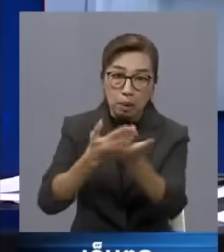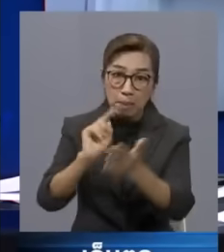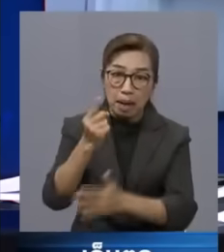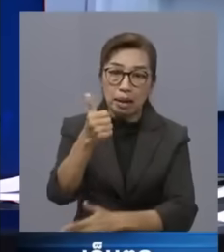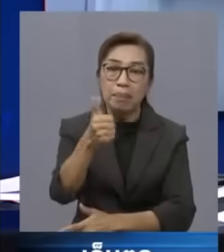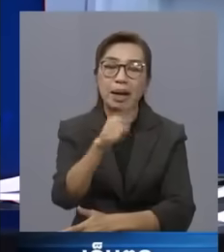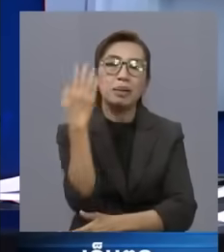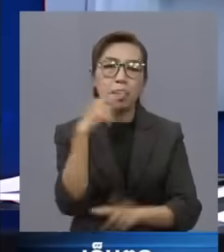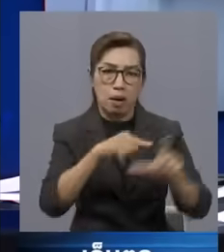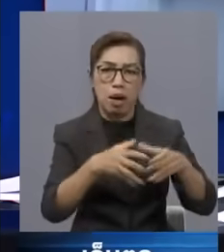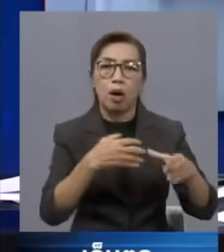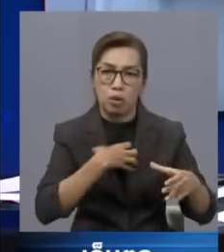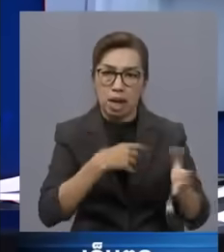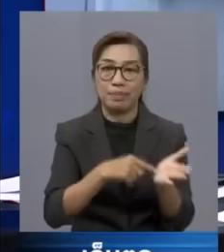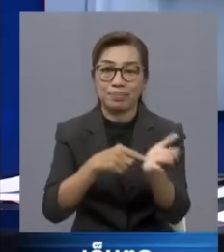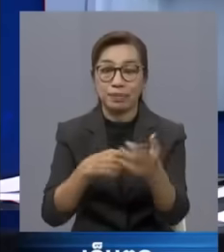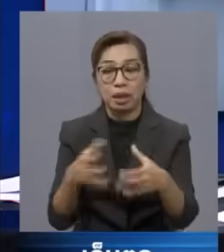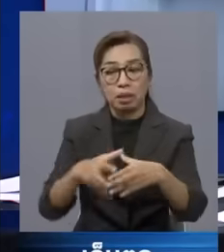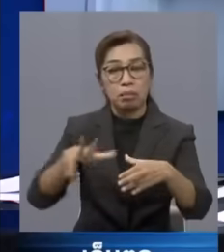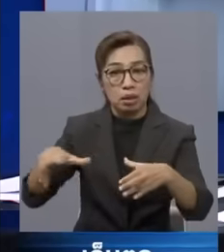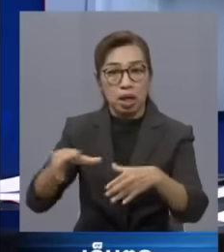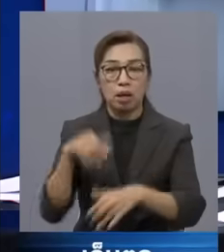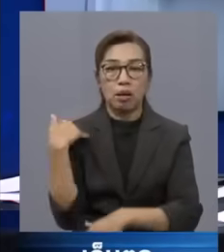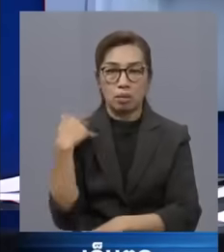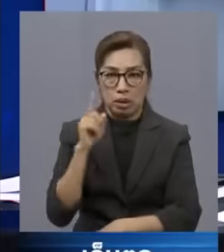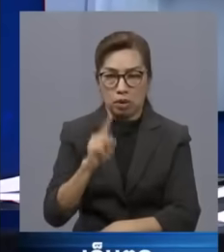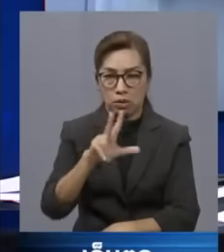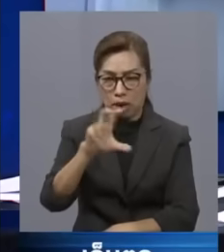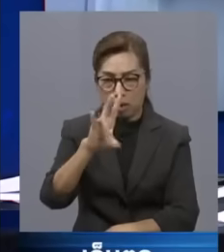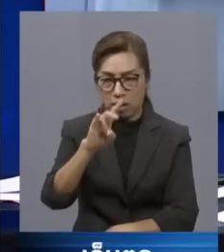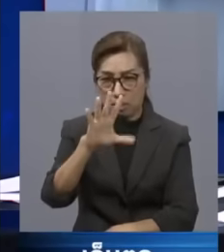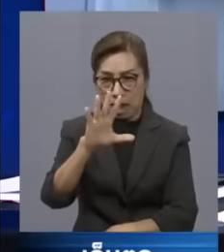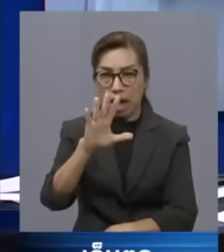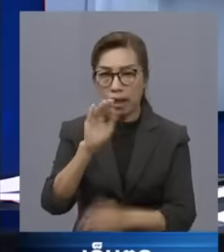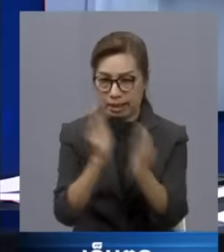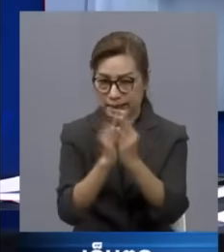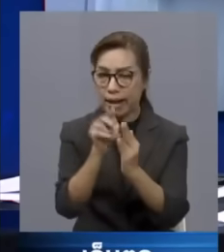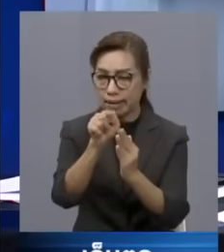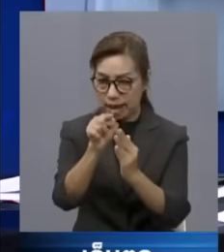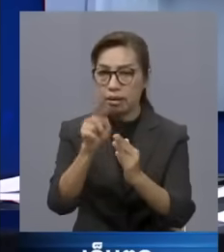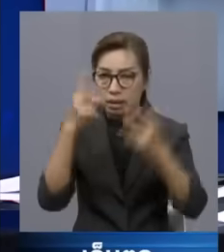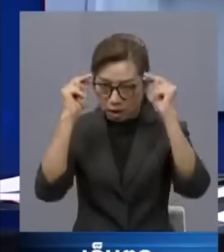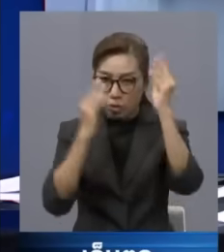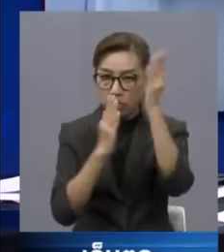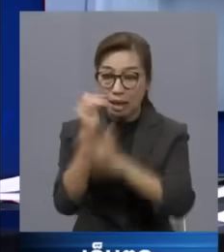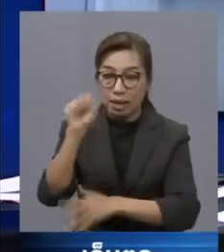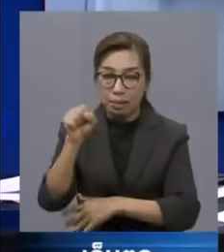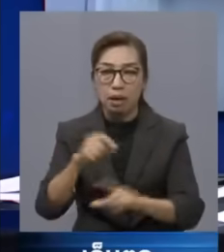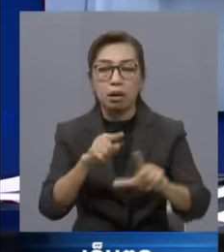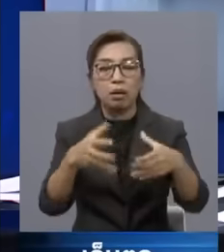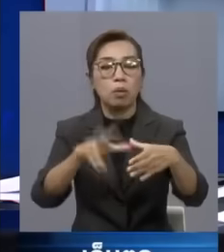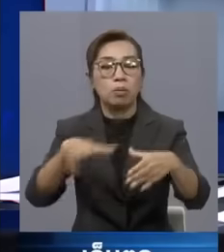นะครับตัวเลข 375ที่ต้องฝ่าด่านไปให้ได้แม้ตอนนี้เพื่อไทยจะออกมาแถลงแบบเป็นทางการ